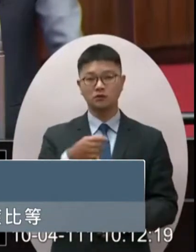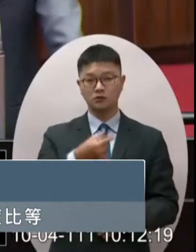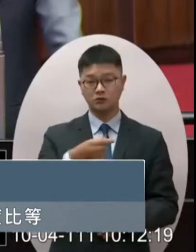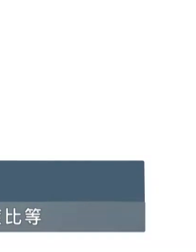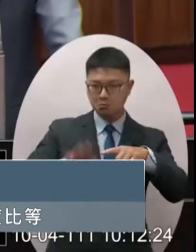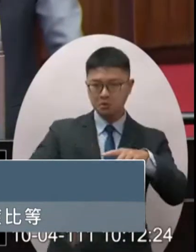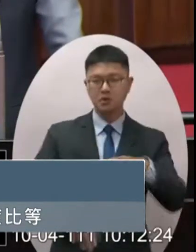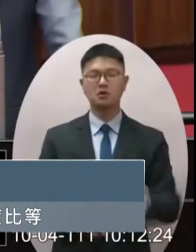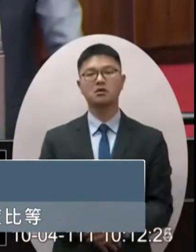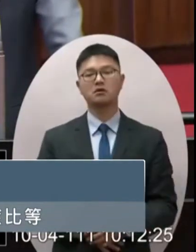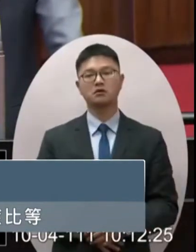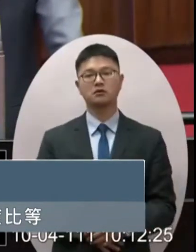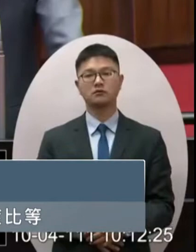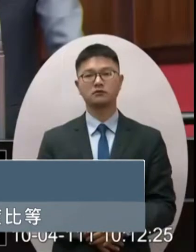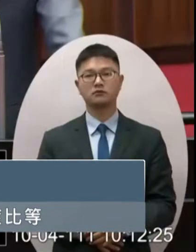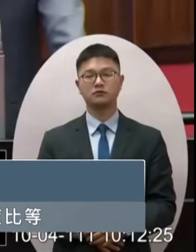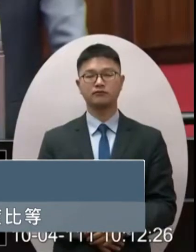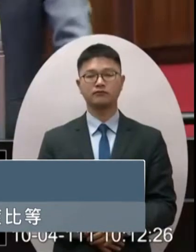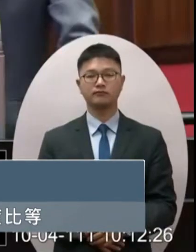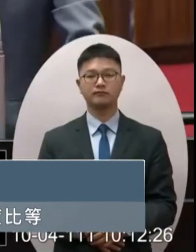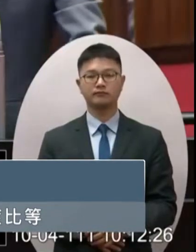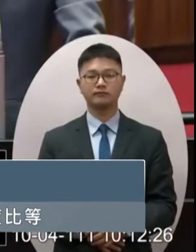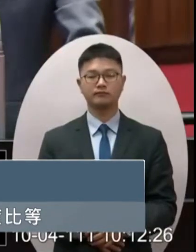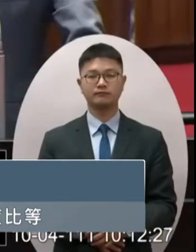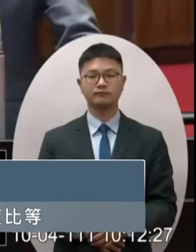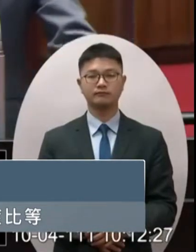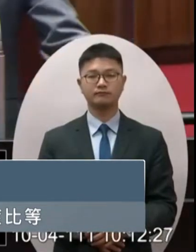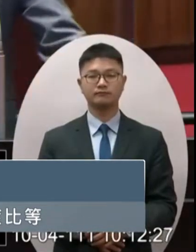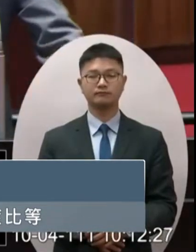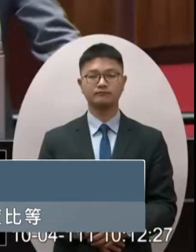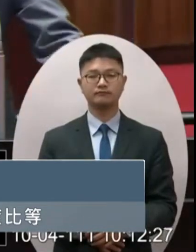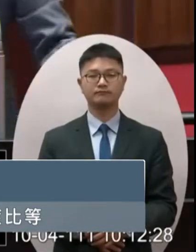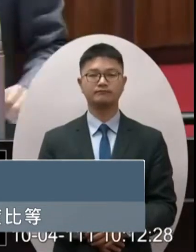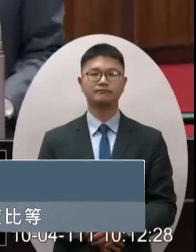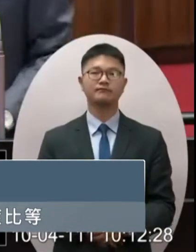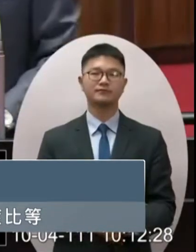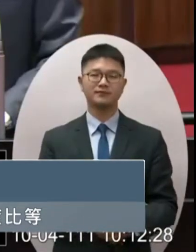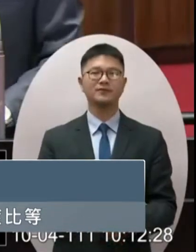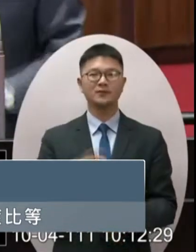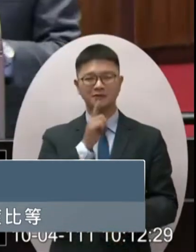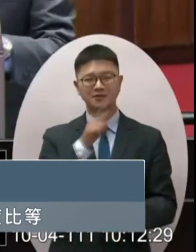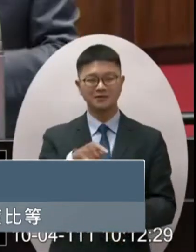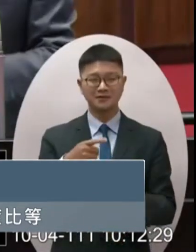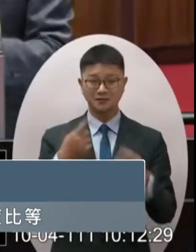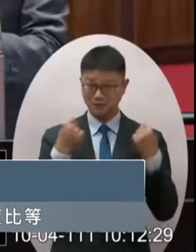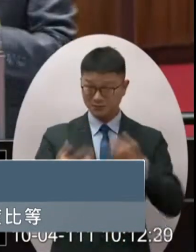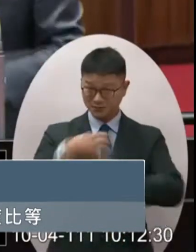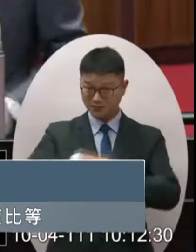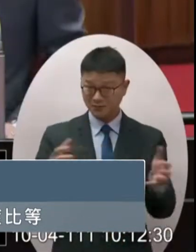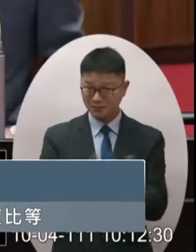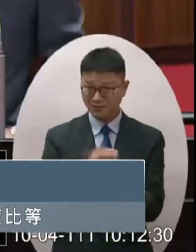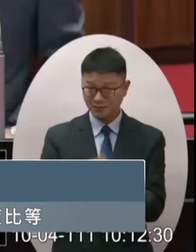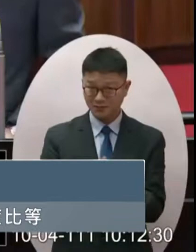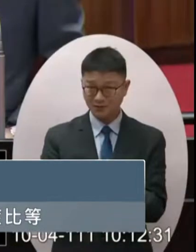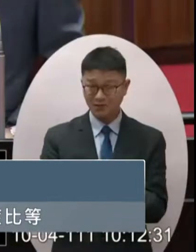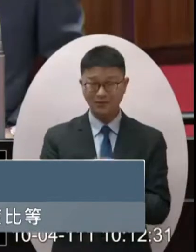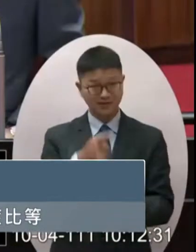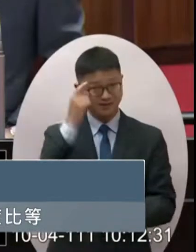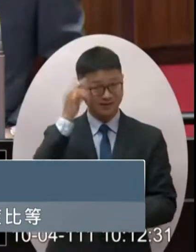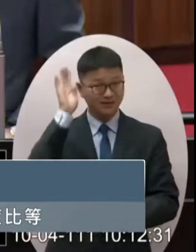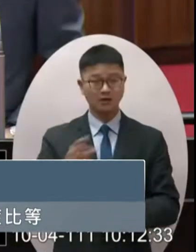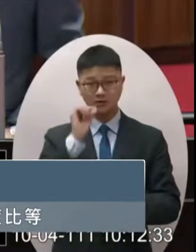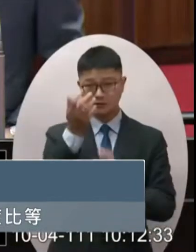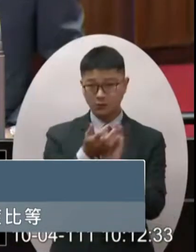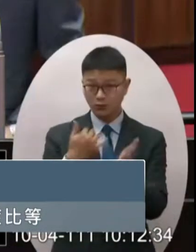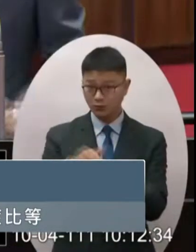都不到哦。 啊，这个本来就应该合起来算啊。 所以不是说本来就应该合起来，你的意思就是说未来都用特别预算来处理